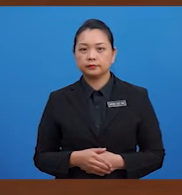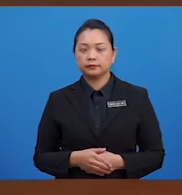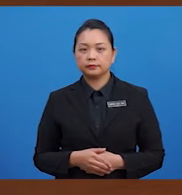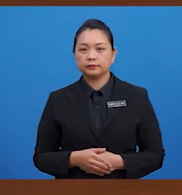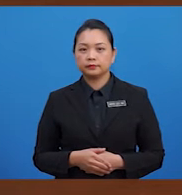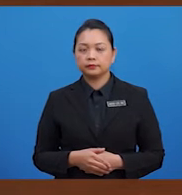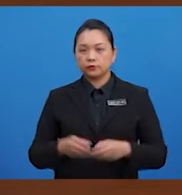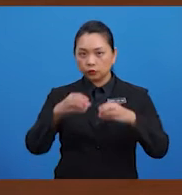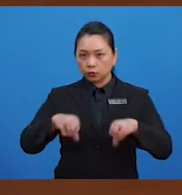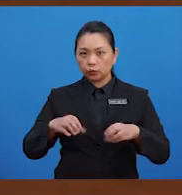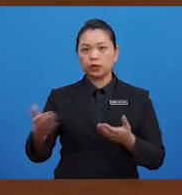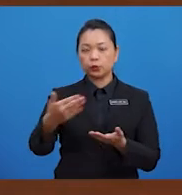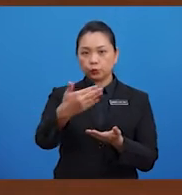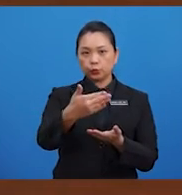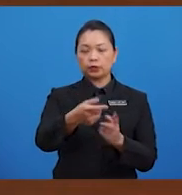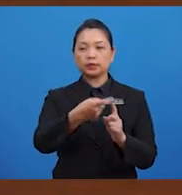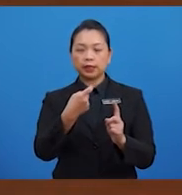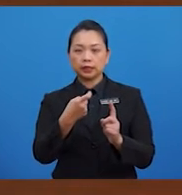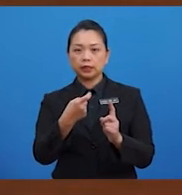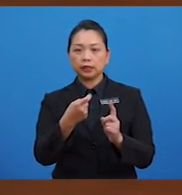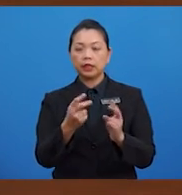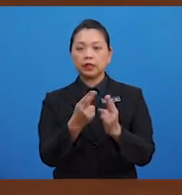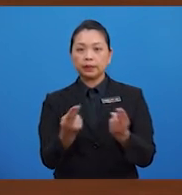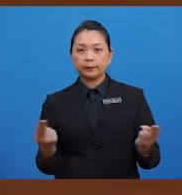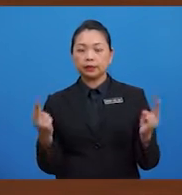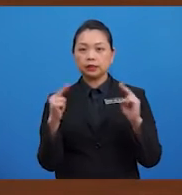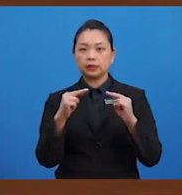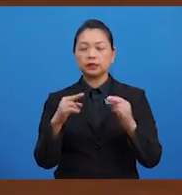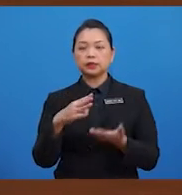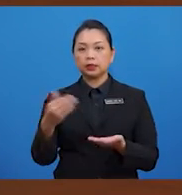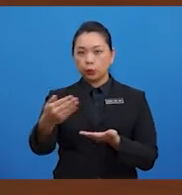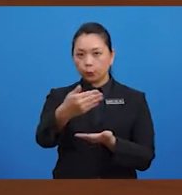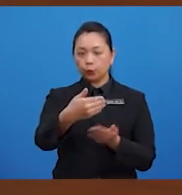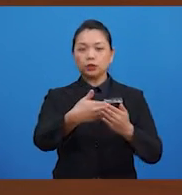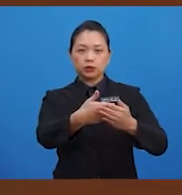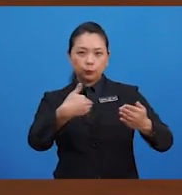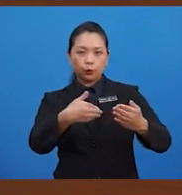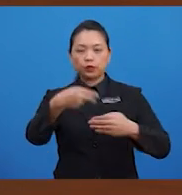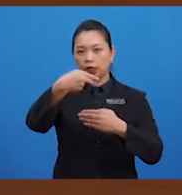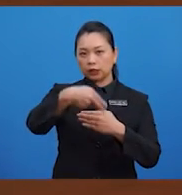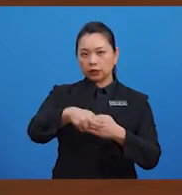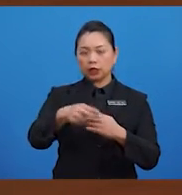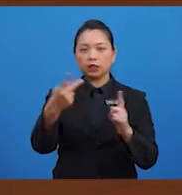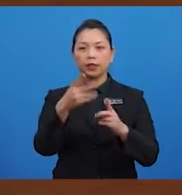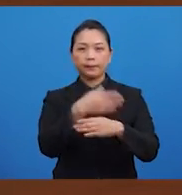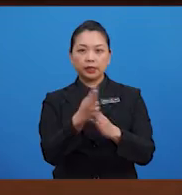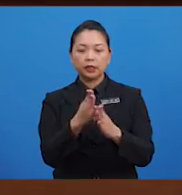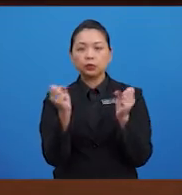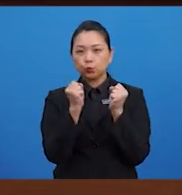Telur ini dikutip dari reban ayam baka dan dikumpulkan sebelum dihantar ke bilik